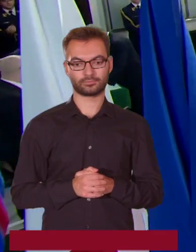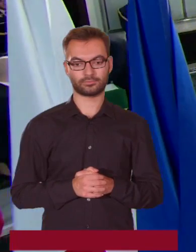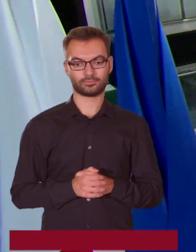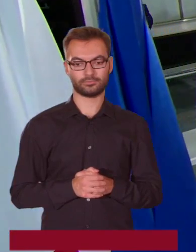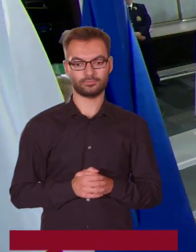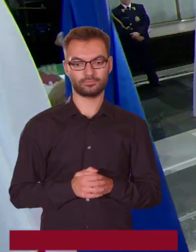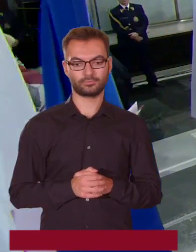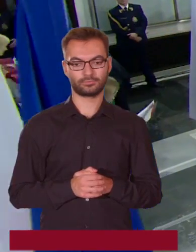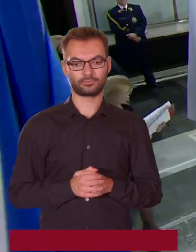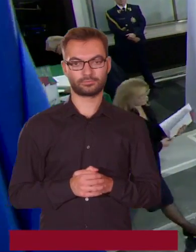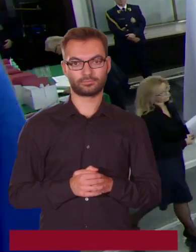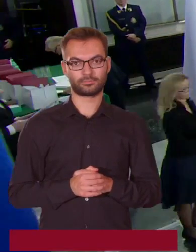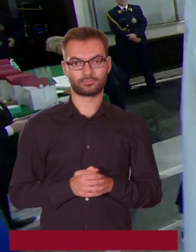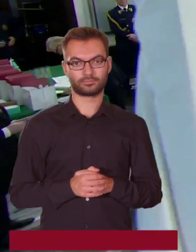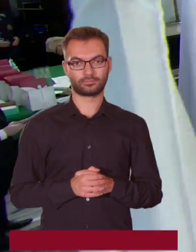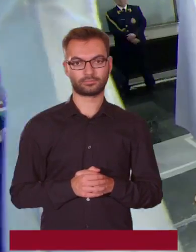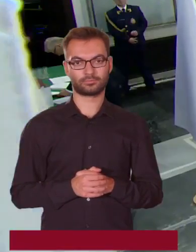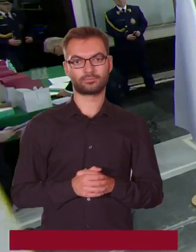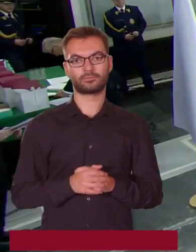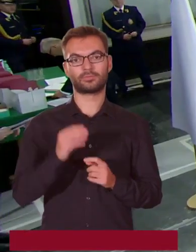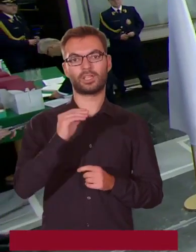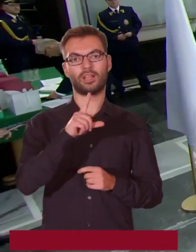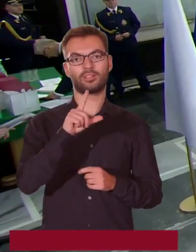Poproszę panią Elżbietę Teresę Gapińską.